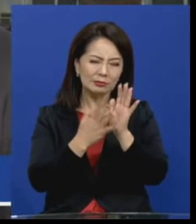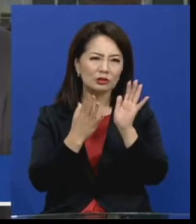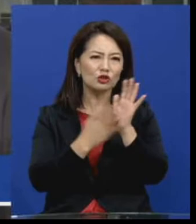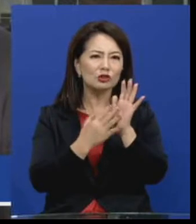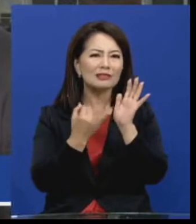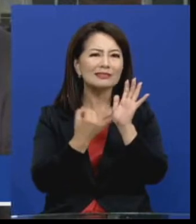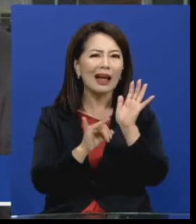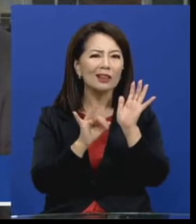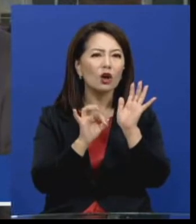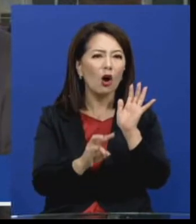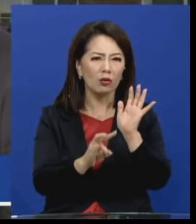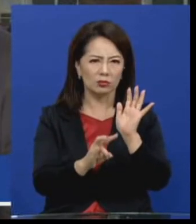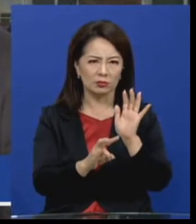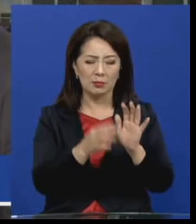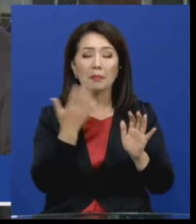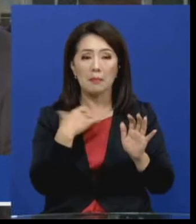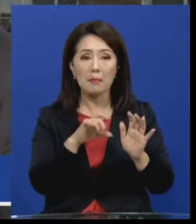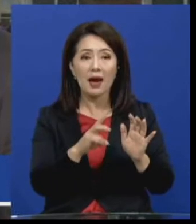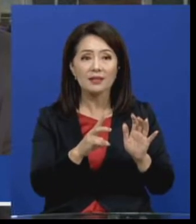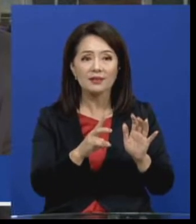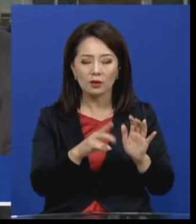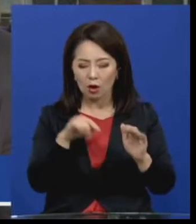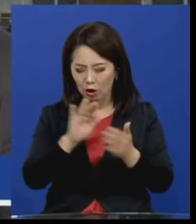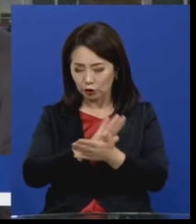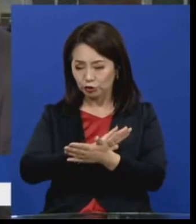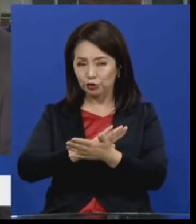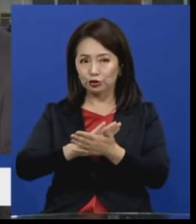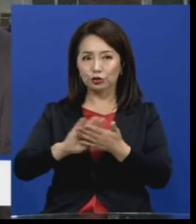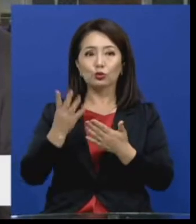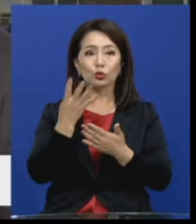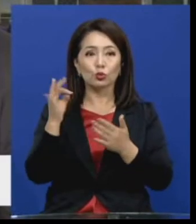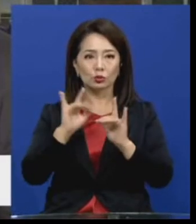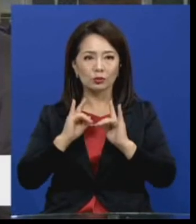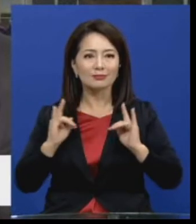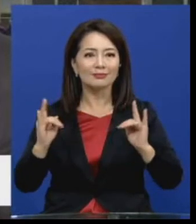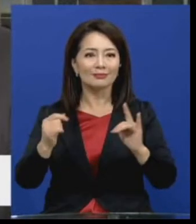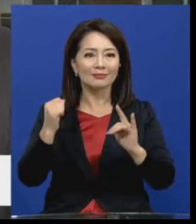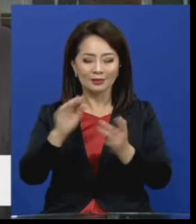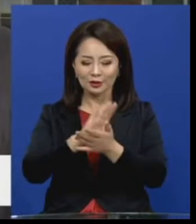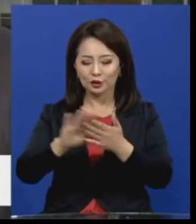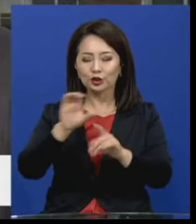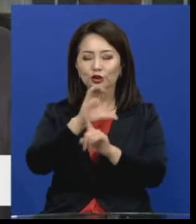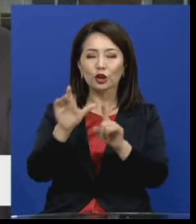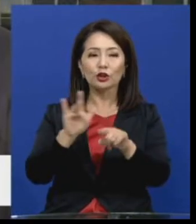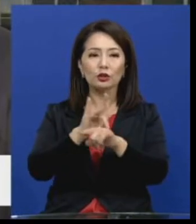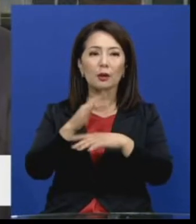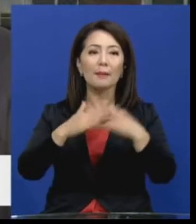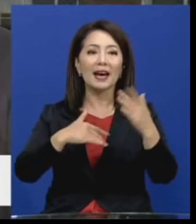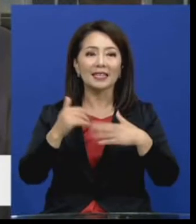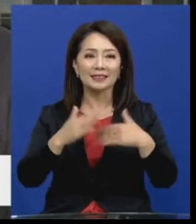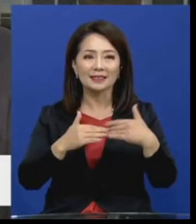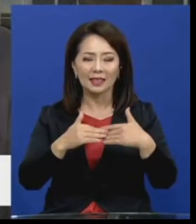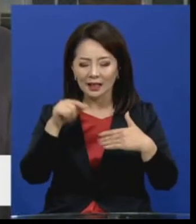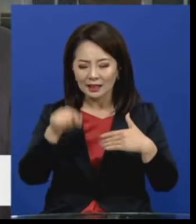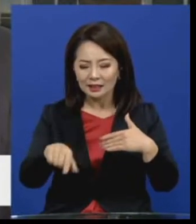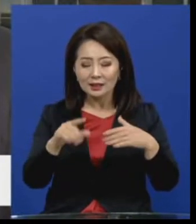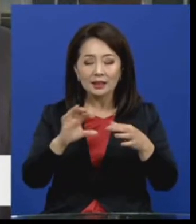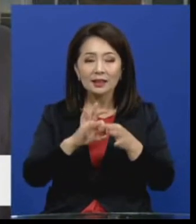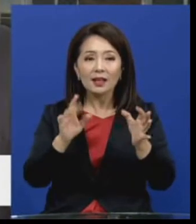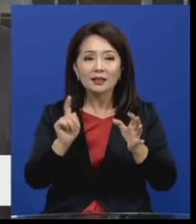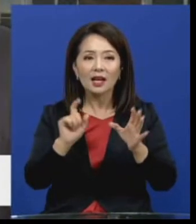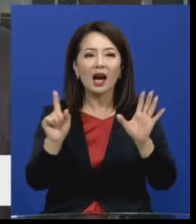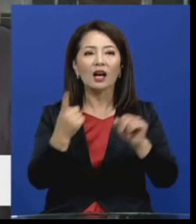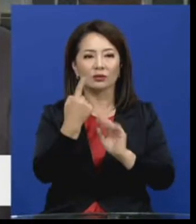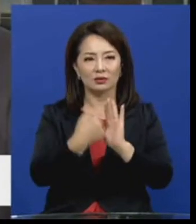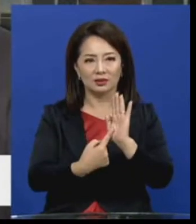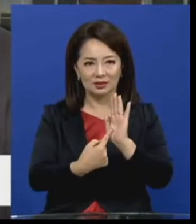байсан. За тэгээд одоо шинэ бол 400 хүний судалтай шинэ соёлын төв баригдчихсан. За соёлын төв бол 11 сард ажилтанд